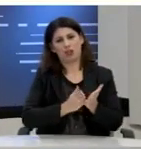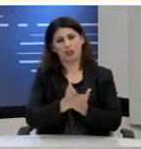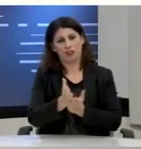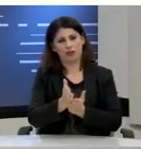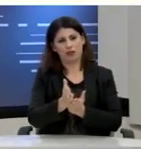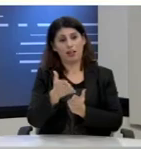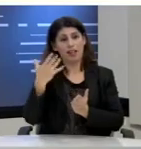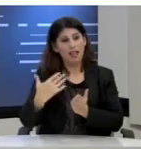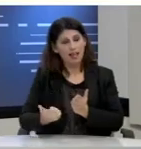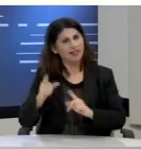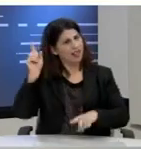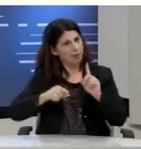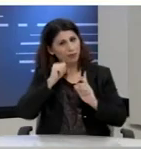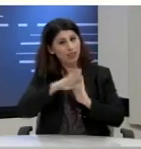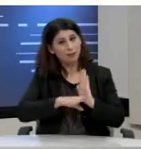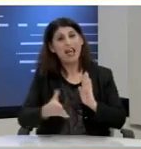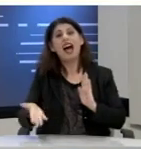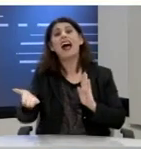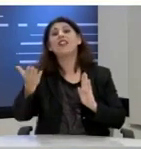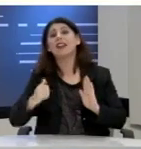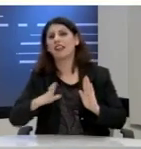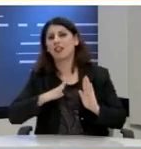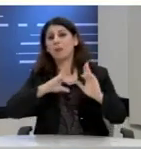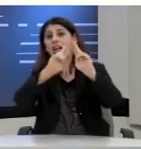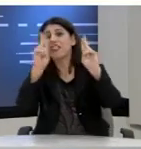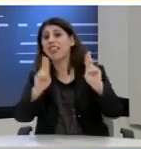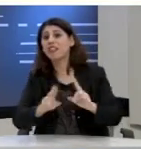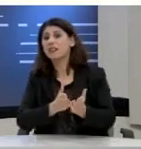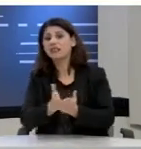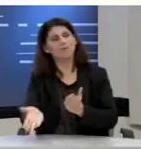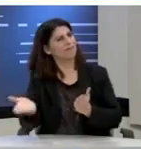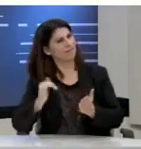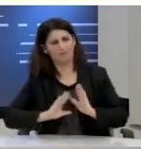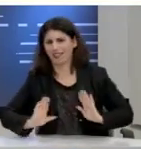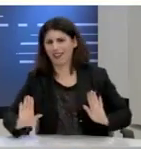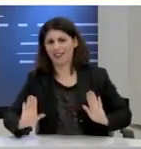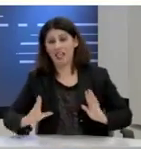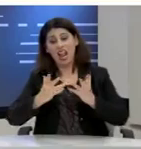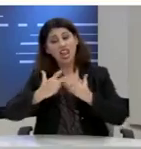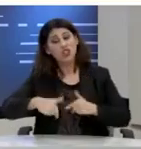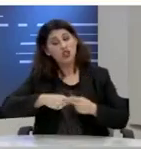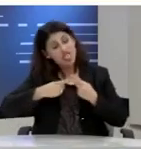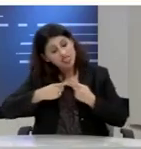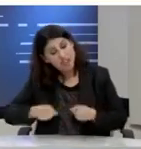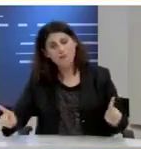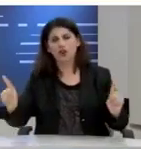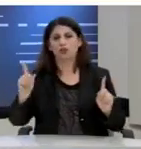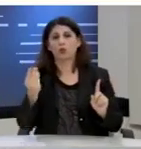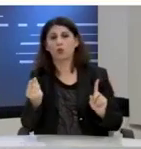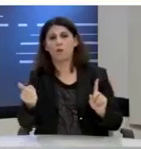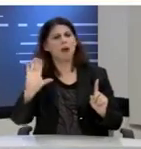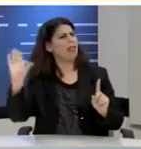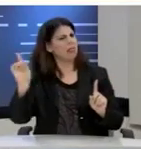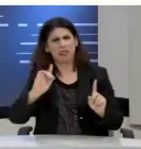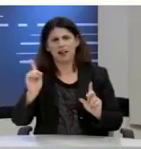Δημοκρατίας. Έχετε μερικούς συνταγματολόγους, αλλά δεν έχετε ανθρώπους που ασχολούνται με το διεθνές δίκαιο. Το διεθνές δίκαιο λειτουργεί διαφορετικά και δεν έχει καμία